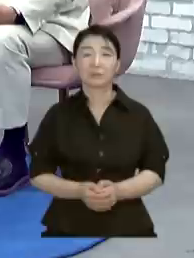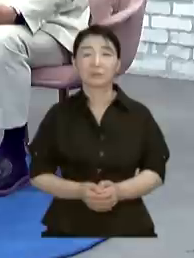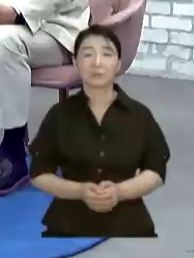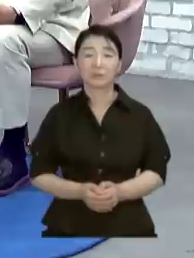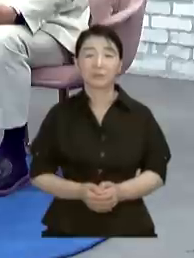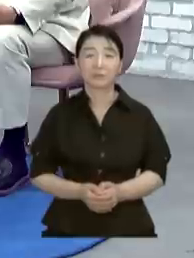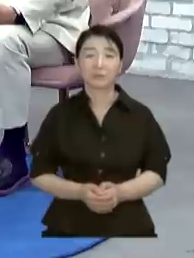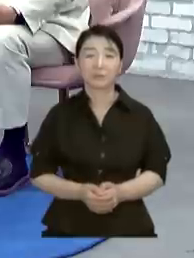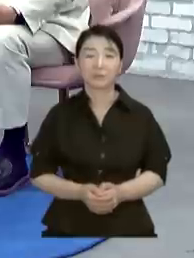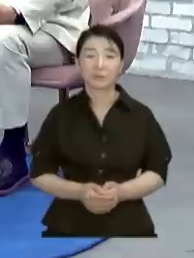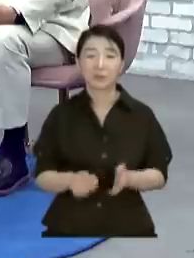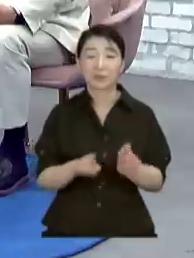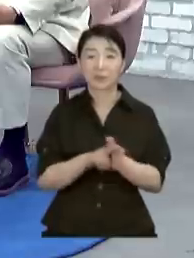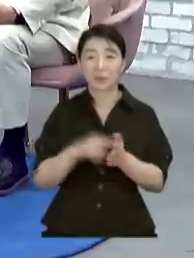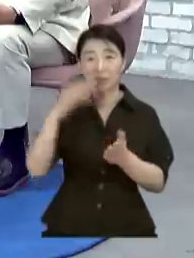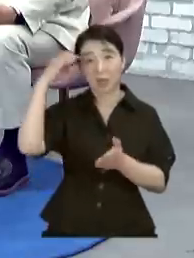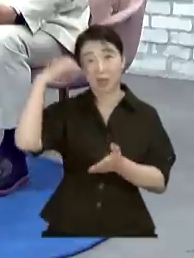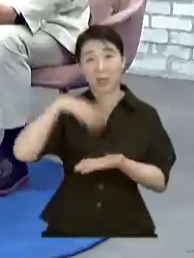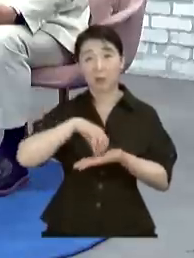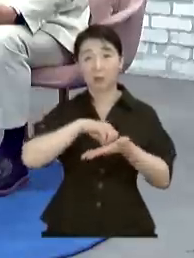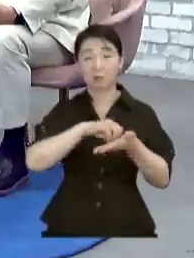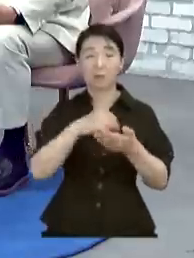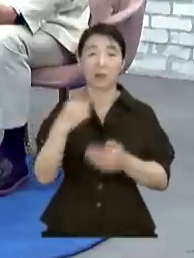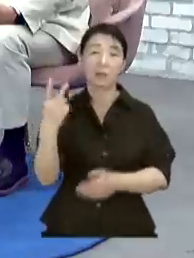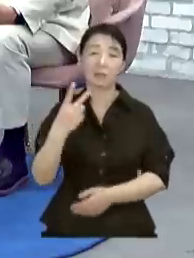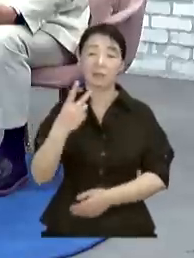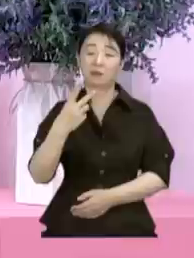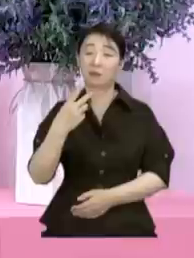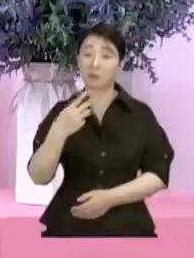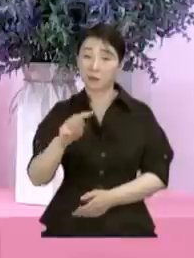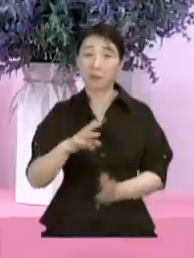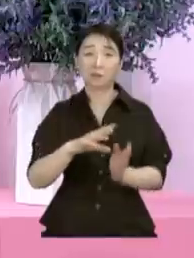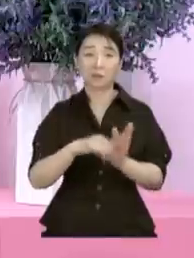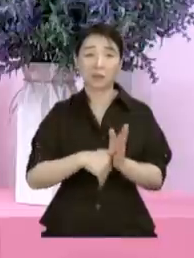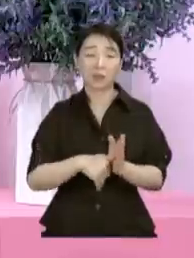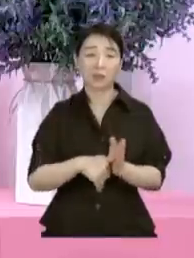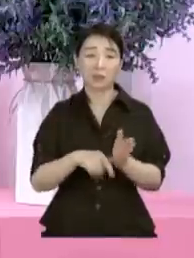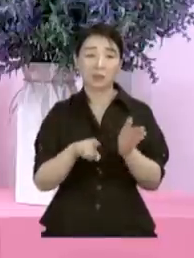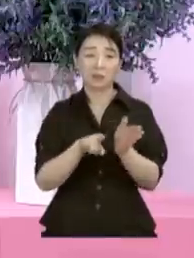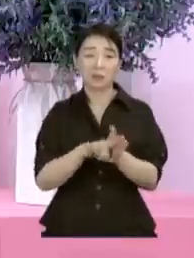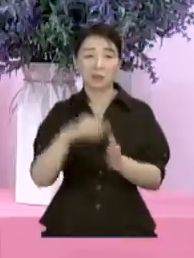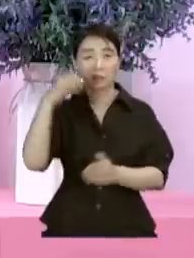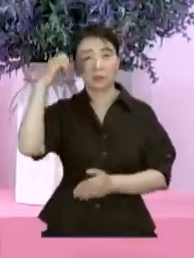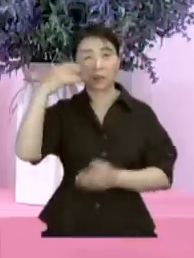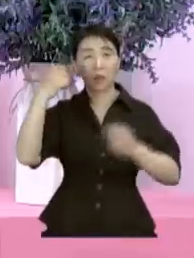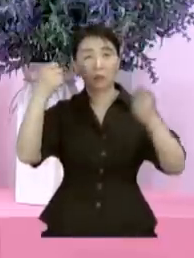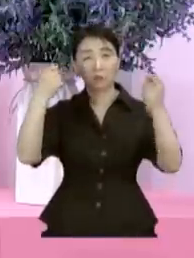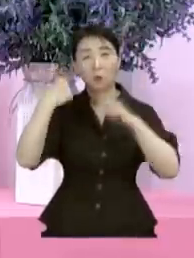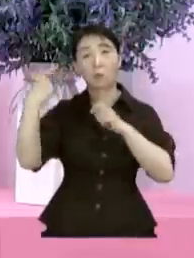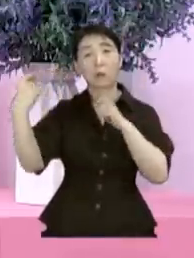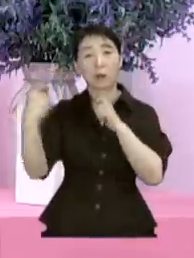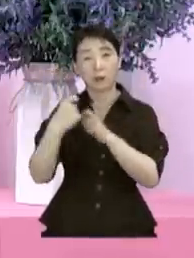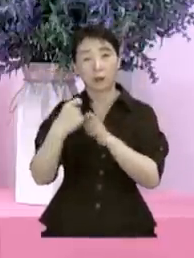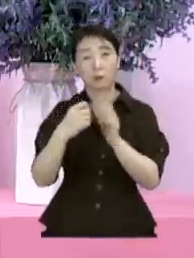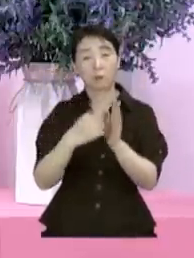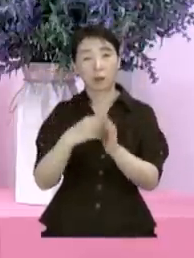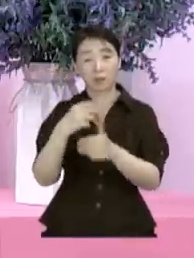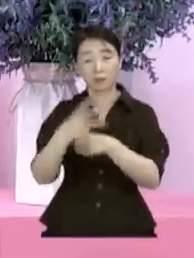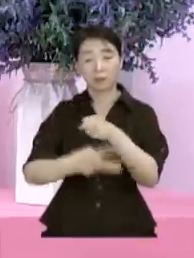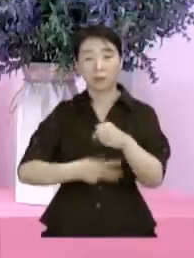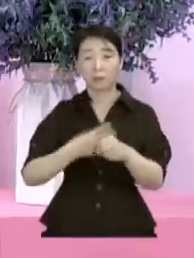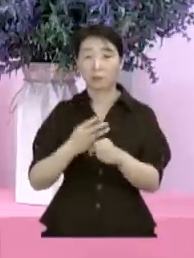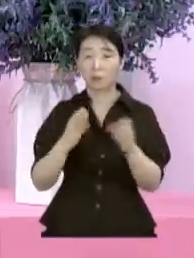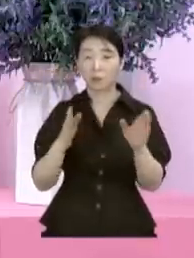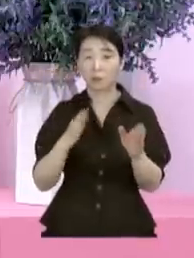이제 신대원을 들어가서 2003년에 들어갔어요. 그리고 이제 신대원 졸업을 할 때가 된 거예요. 이제